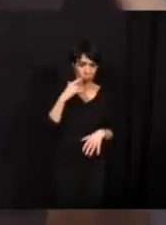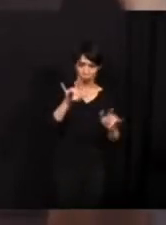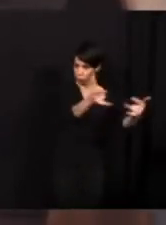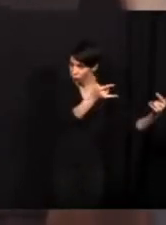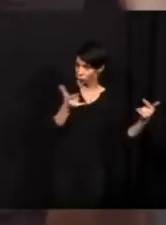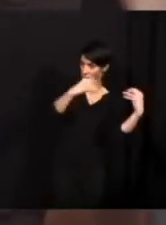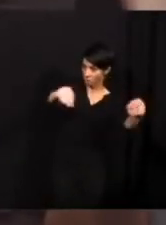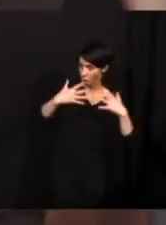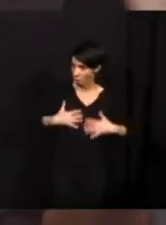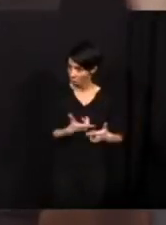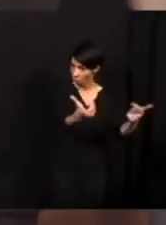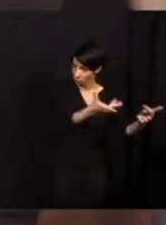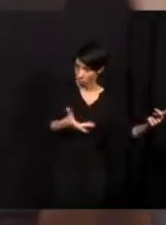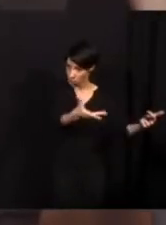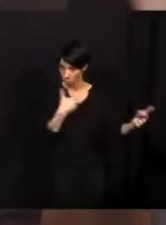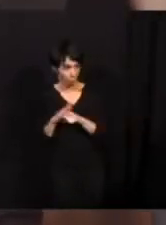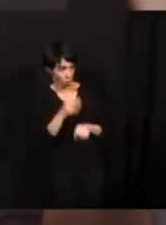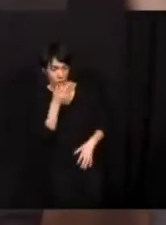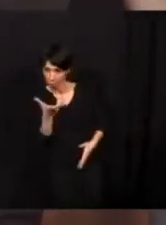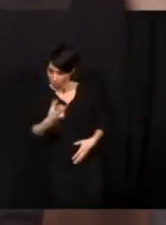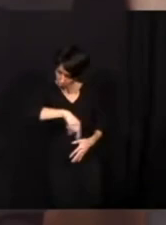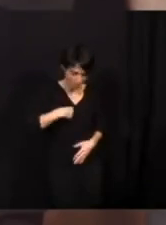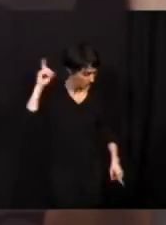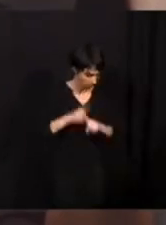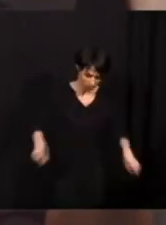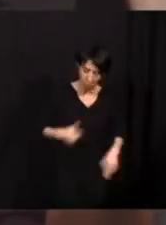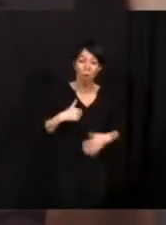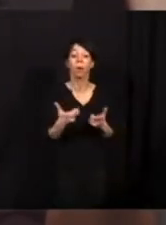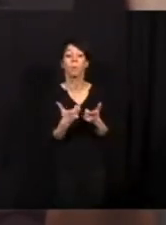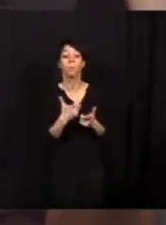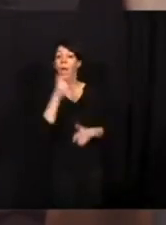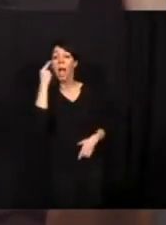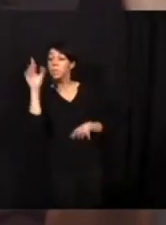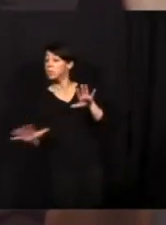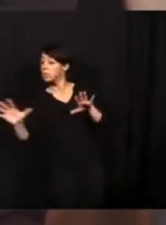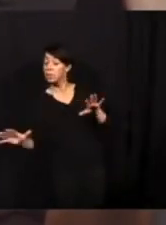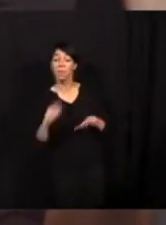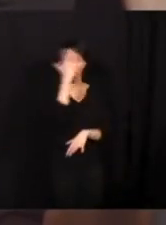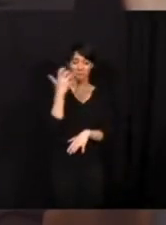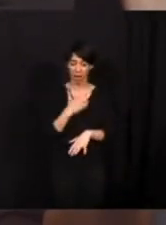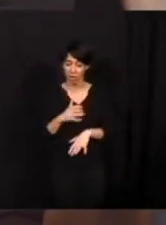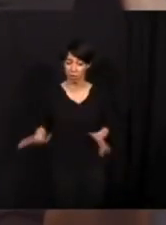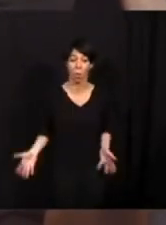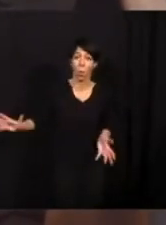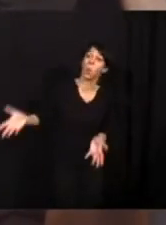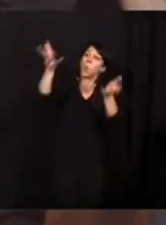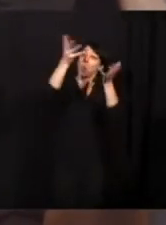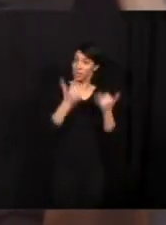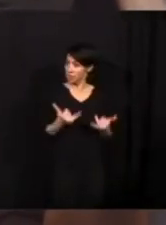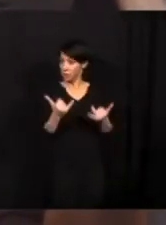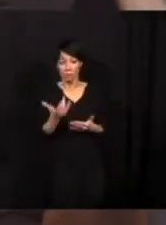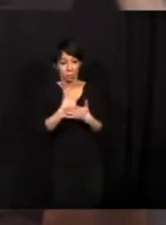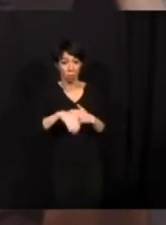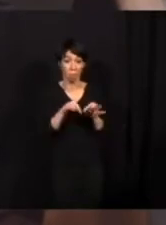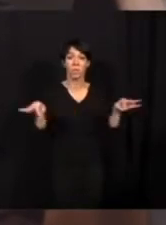n'accepterons jamais que des petites filles soient enlevées des pays de l'Est, d'Afrique, d'Asie pour se retrouver dans des bordels, dans des réseaux